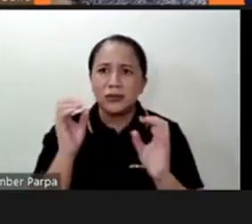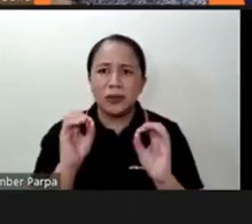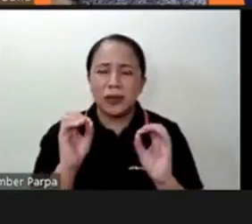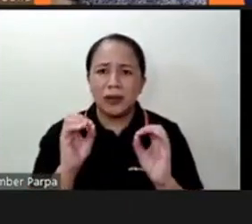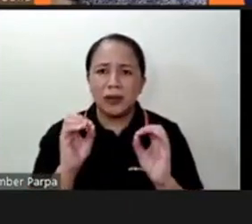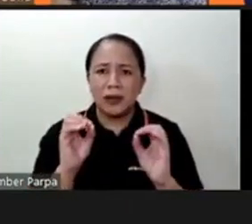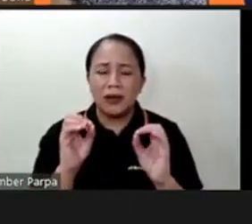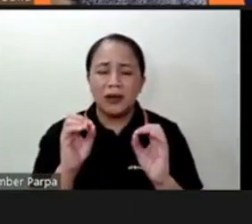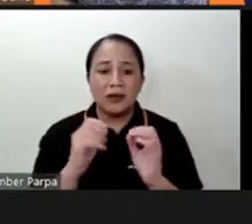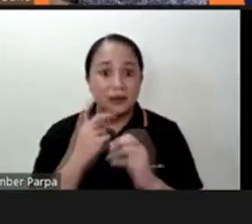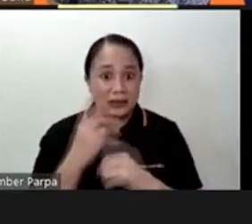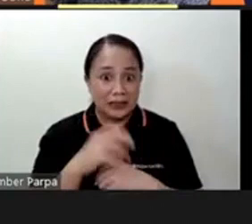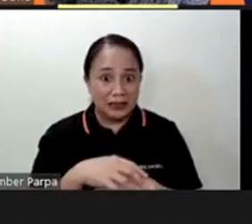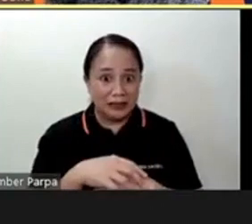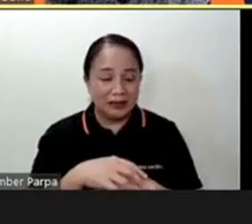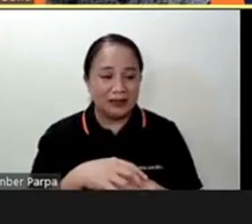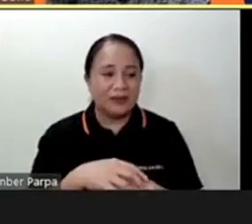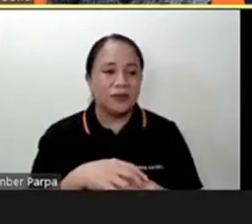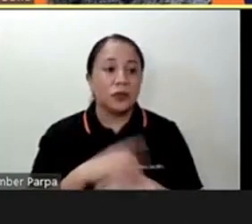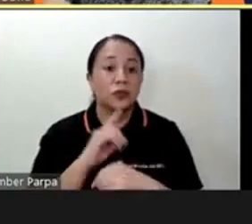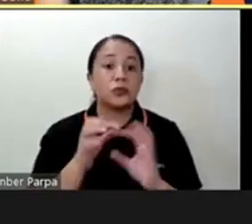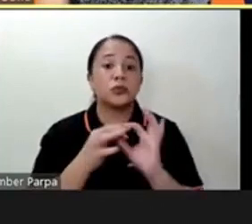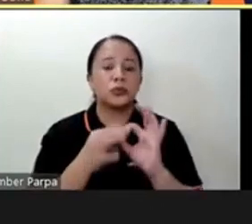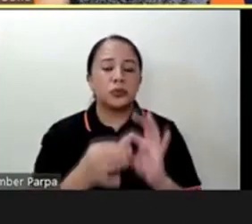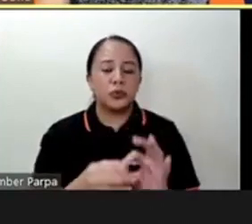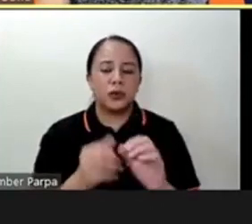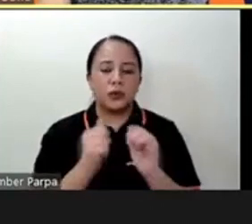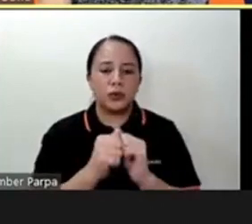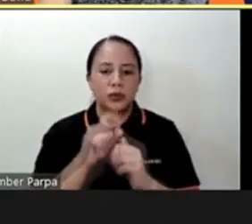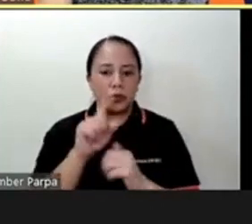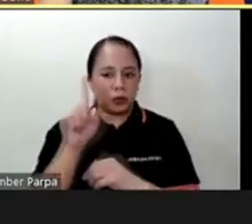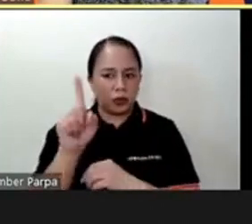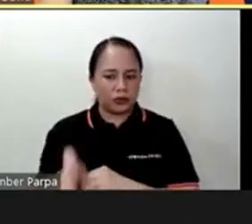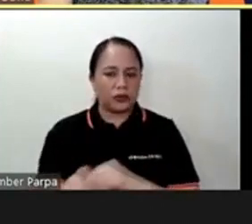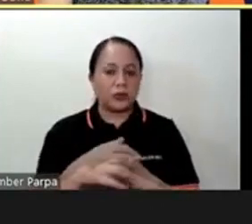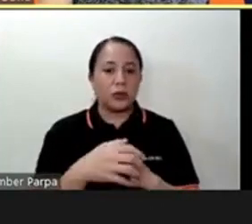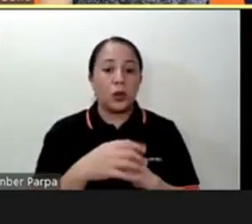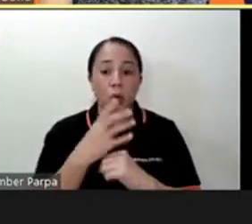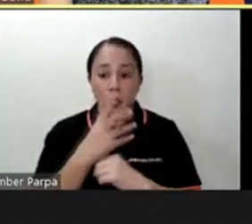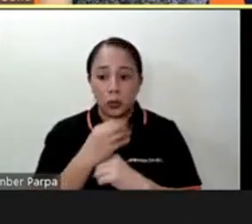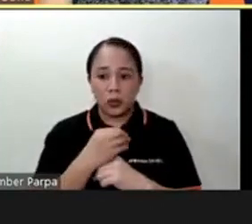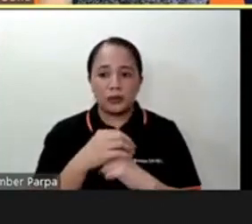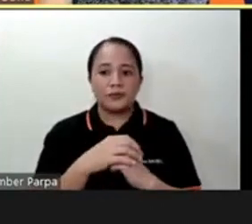oo. That's related actually to the question of,